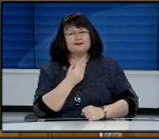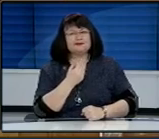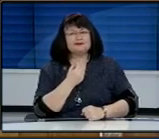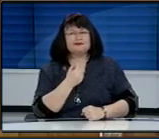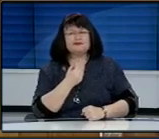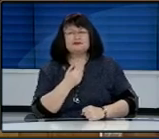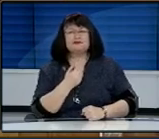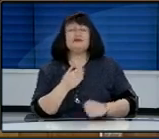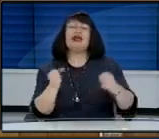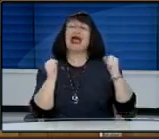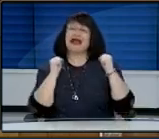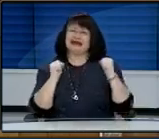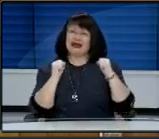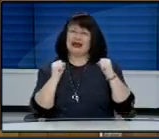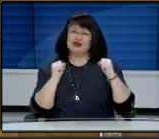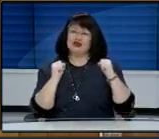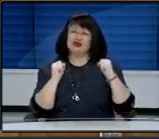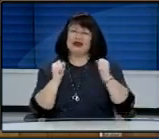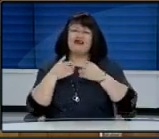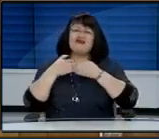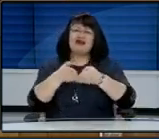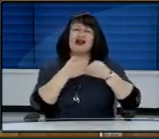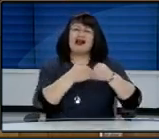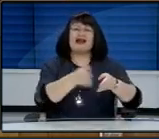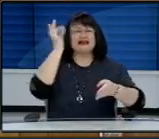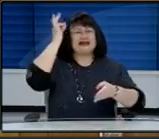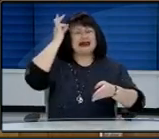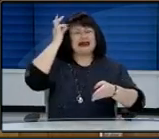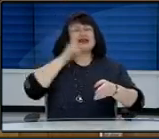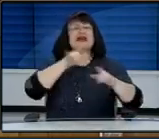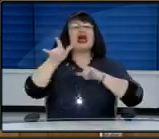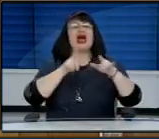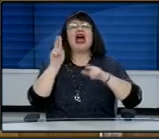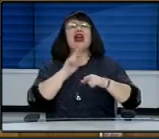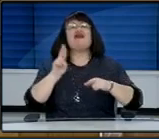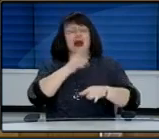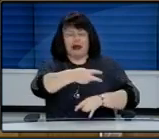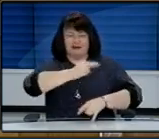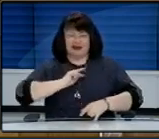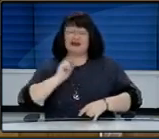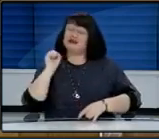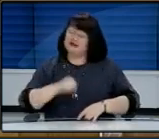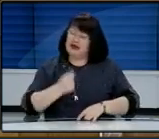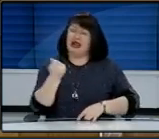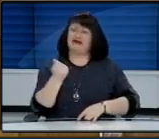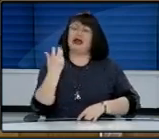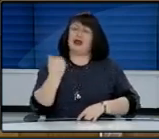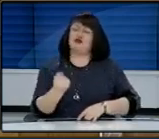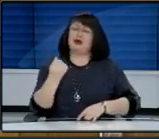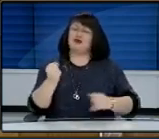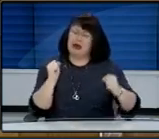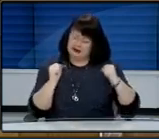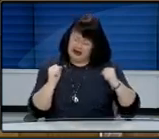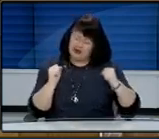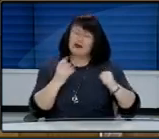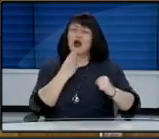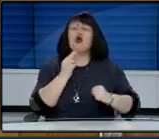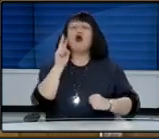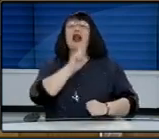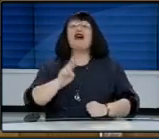αν αντέχουμε και επιπλέον Ραφάλ και φρεγάτες. Μου απαντήσατε ότι αντέχουμε, διότι τα